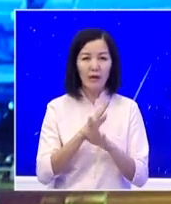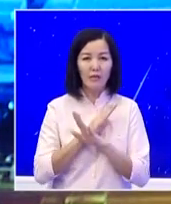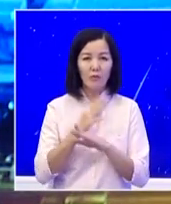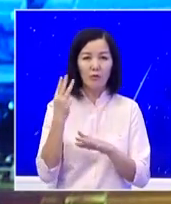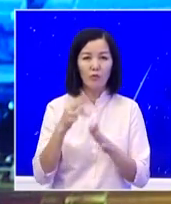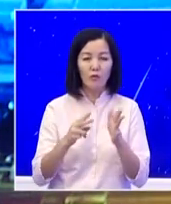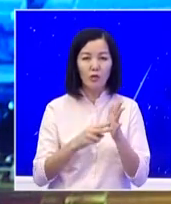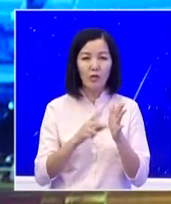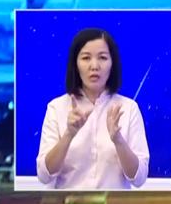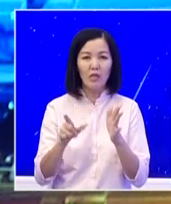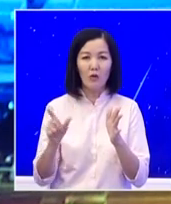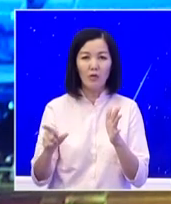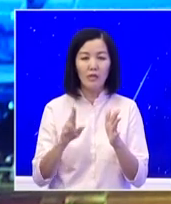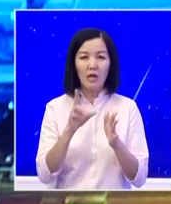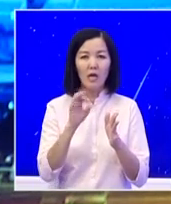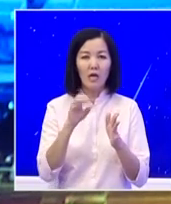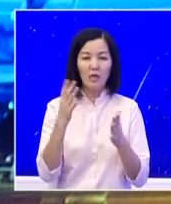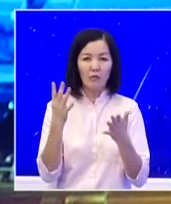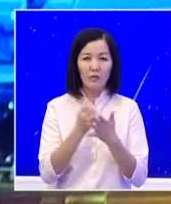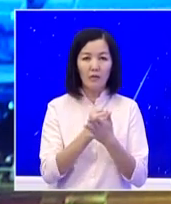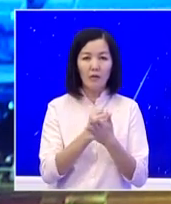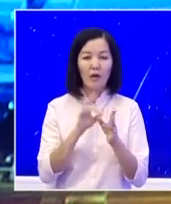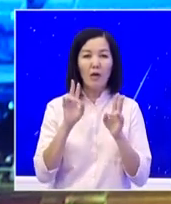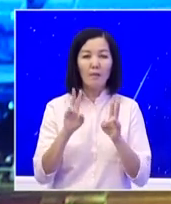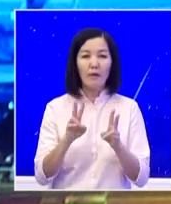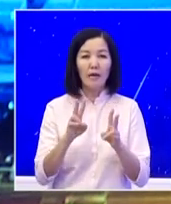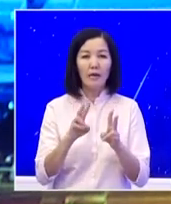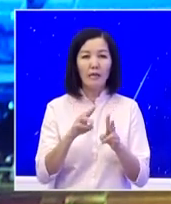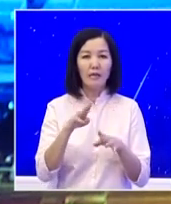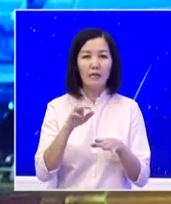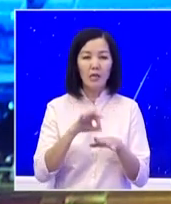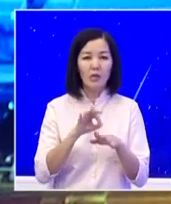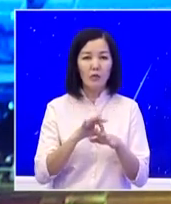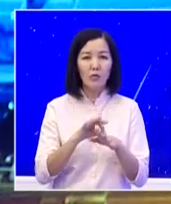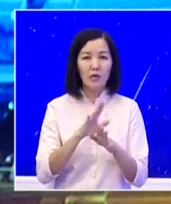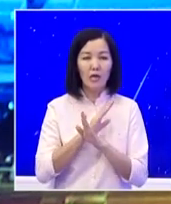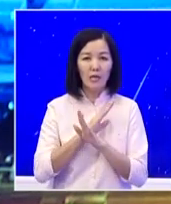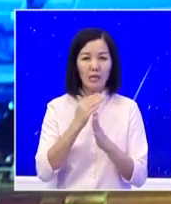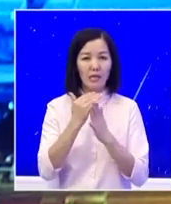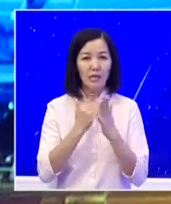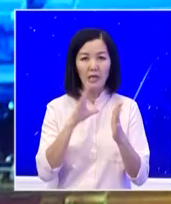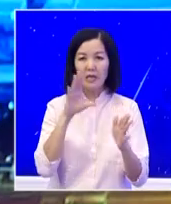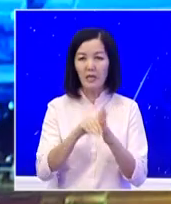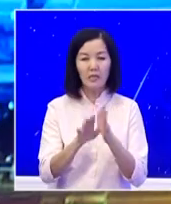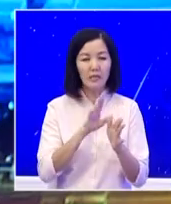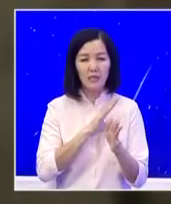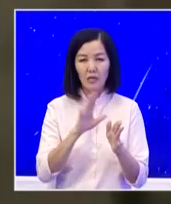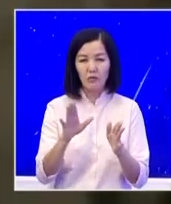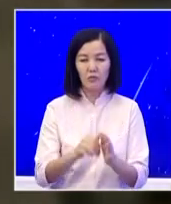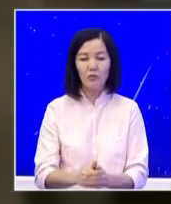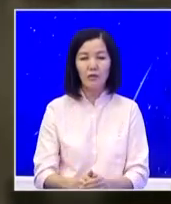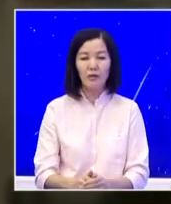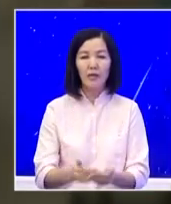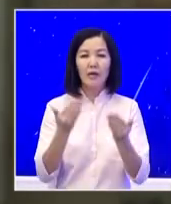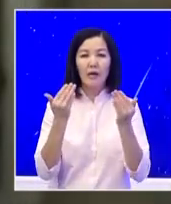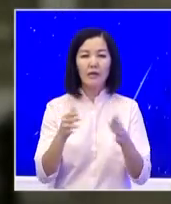болған 37 науқастан коронавирус табылған. Бірақ олар тәж ауруынан қайтқандардың тізіміне енгізілген жоқ.